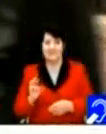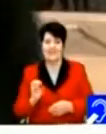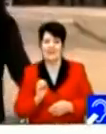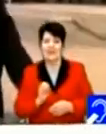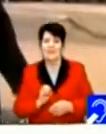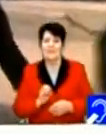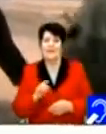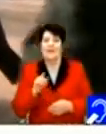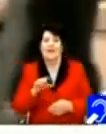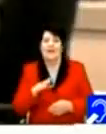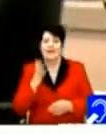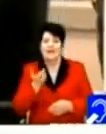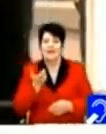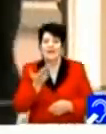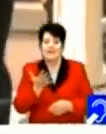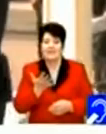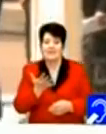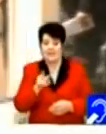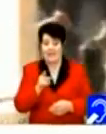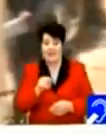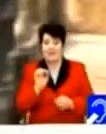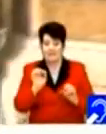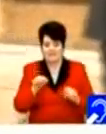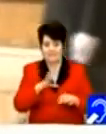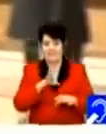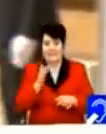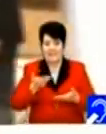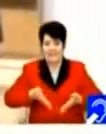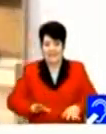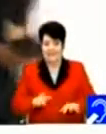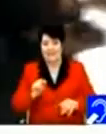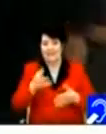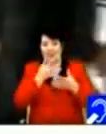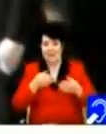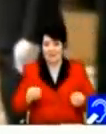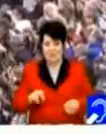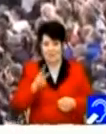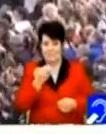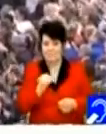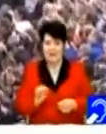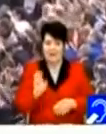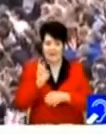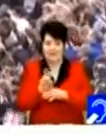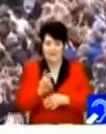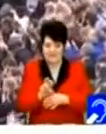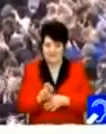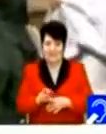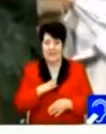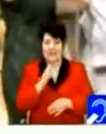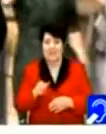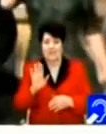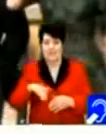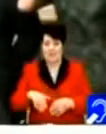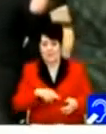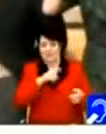Meghan. Frumoasa ducesă va naște în primăvară. Cei doi care s-au căsătorit în mai sunt în vizită la antipozi. Timp de 16 zile vor